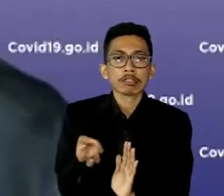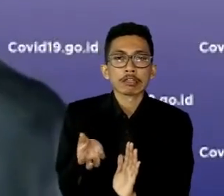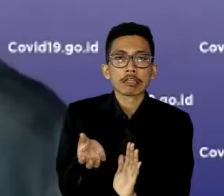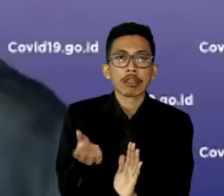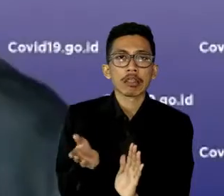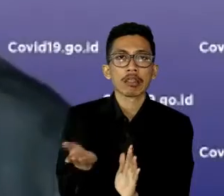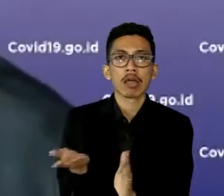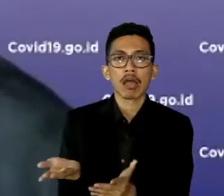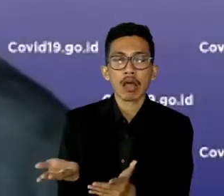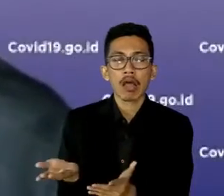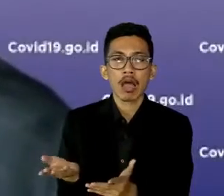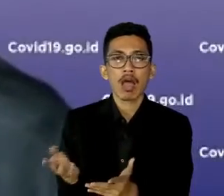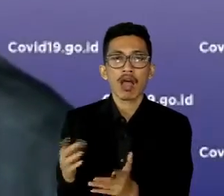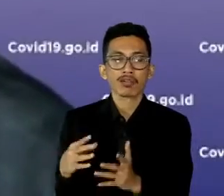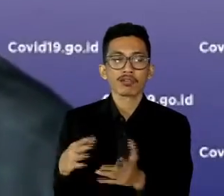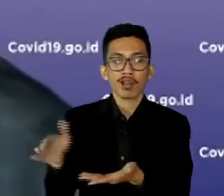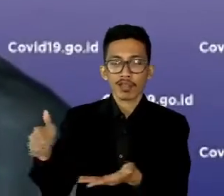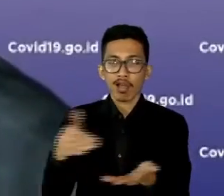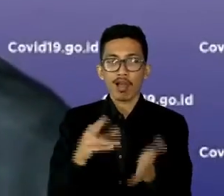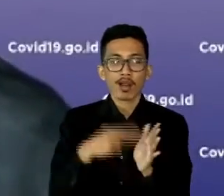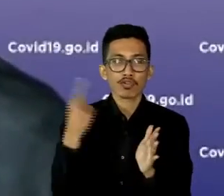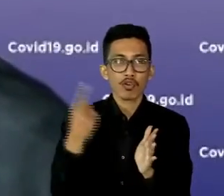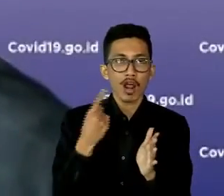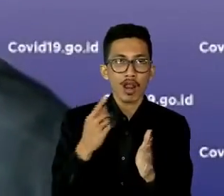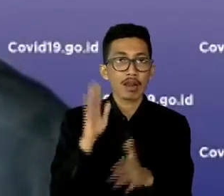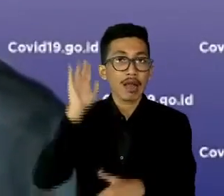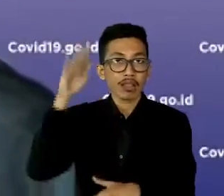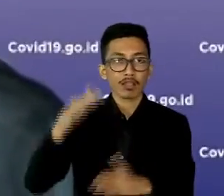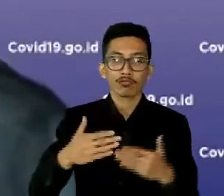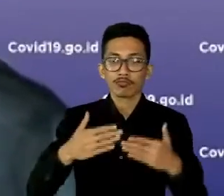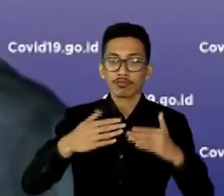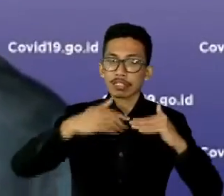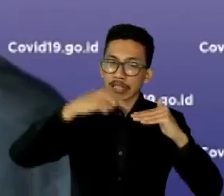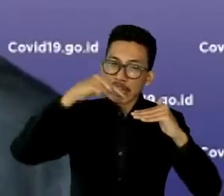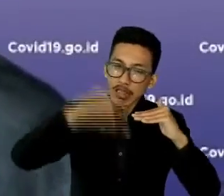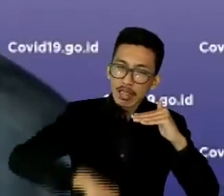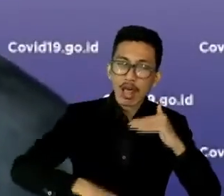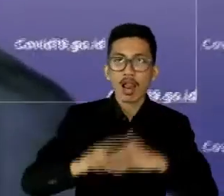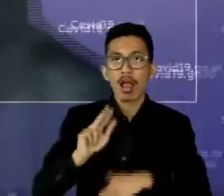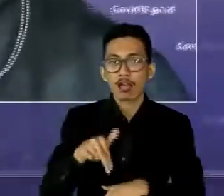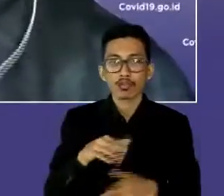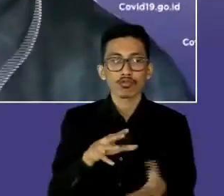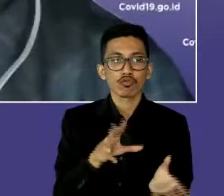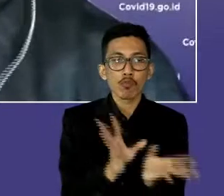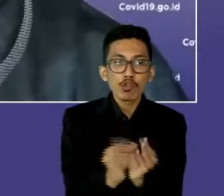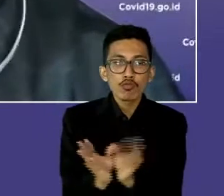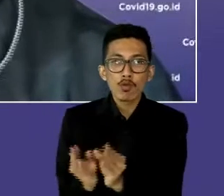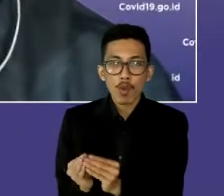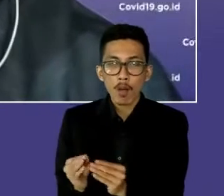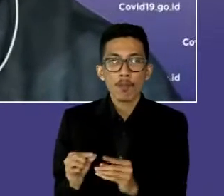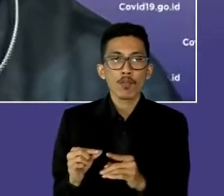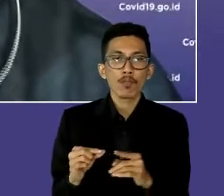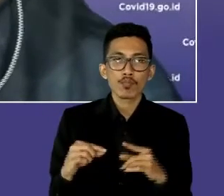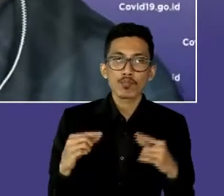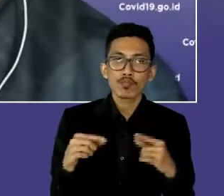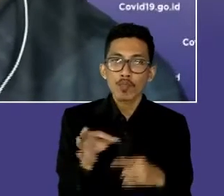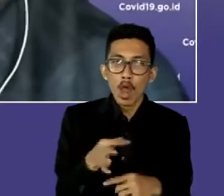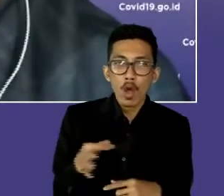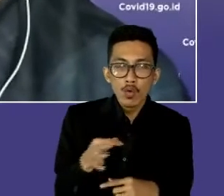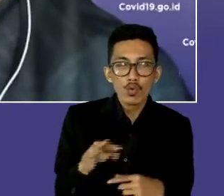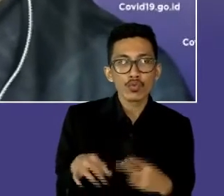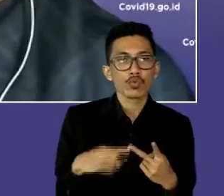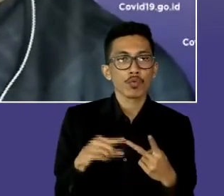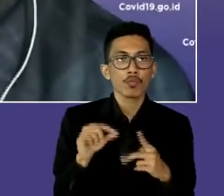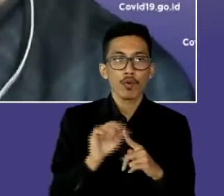ingatkan kembali, ini adalah gambaran nasional. Setelah ini kita akan masuk dengan lebih detail lagi untuk lihat per pulau dan per provinsi. Oke, silakan.